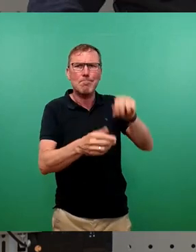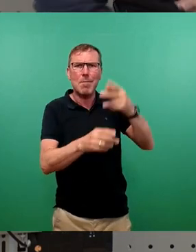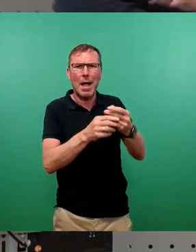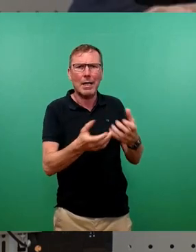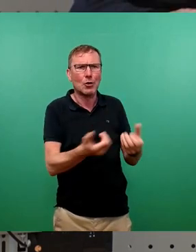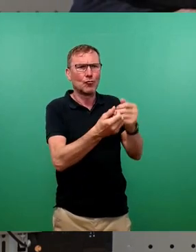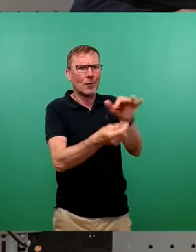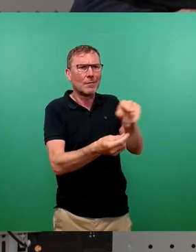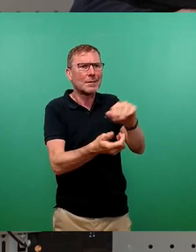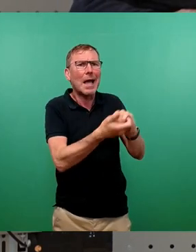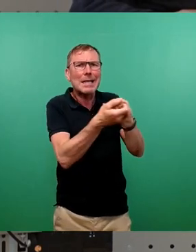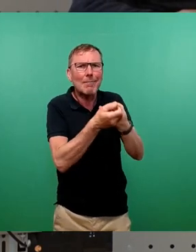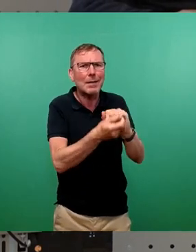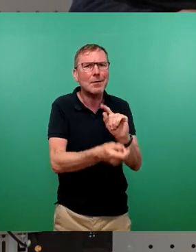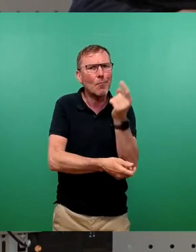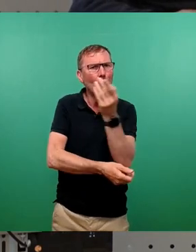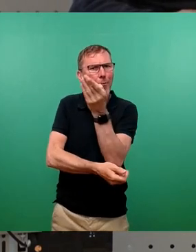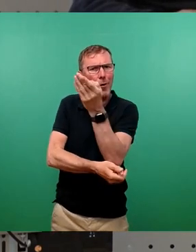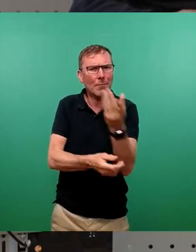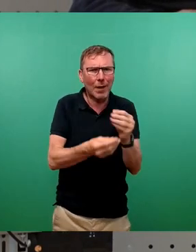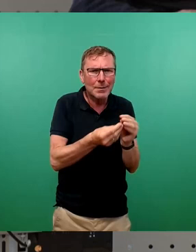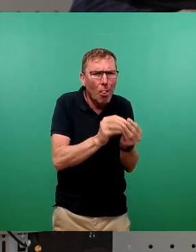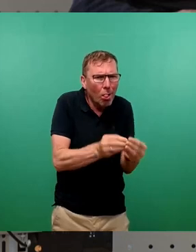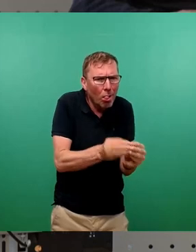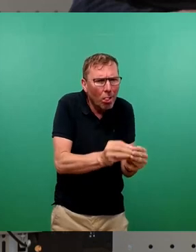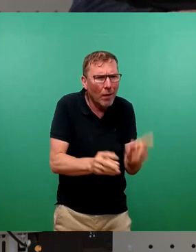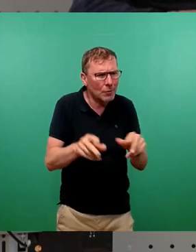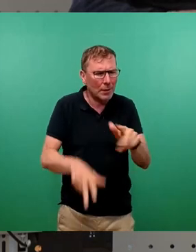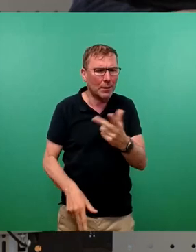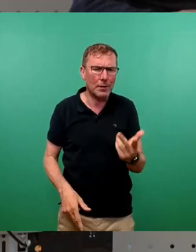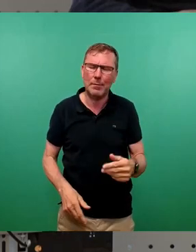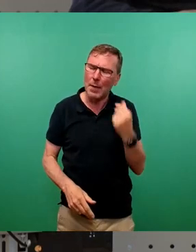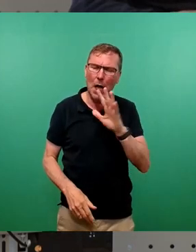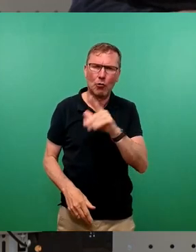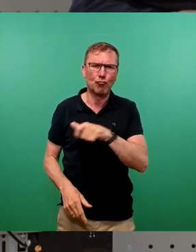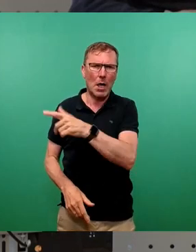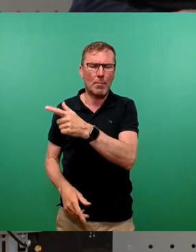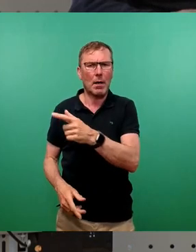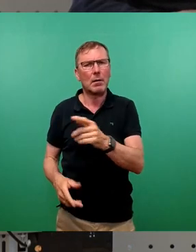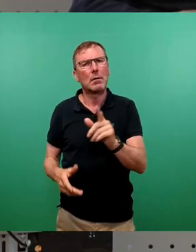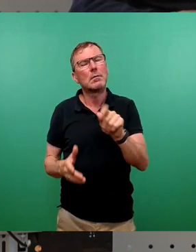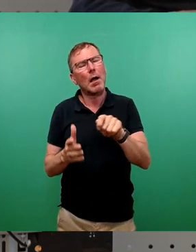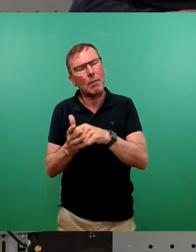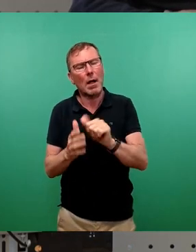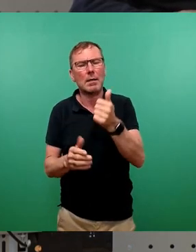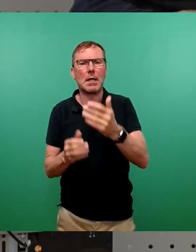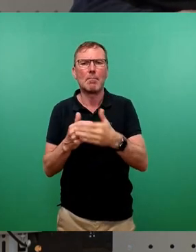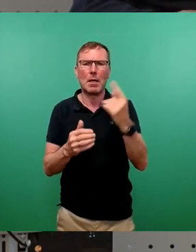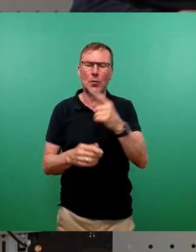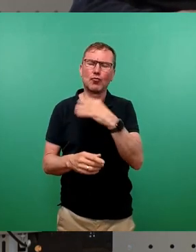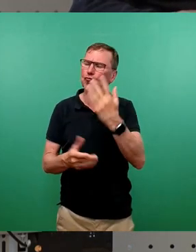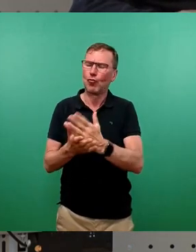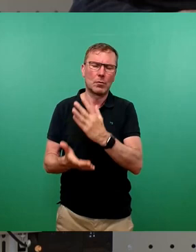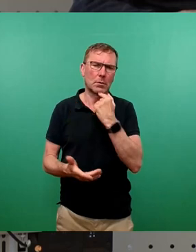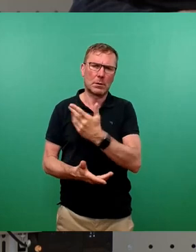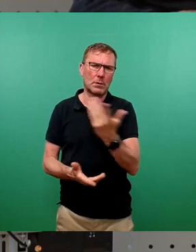mit dem Oberbürgermeister die Stadt regiert. Herr Scholbach hat es nach der Wahl der ersten Beigeordneten schon auf den Punkt gebracht, dass er